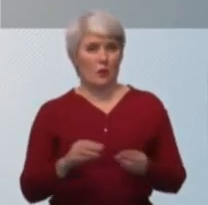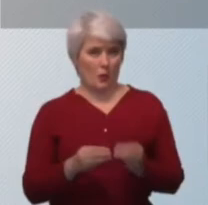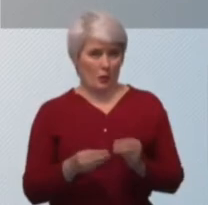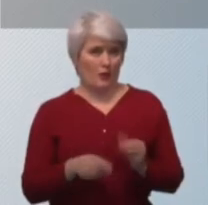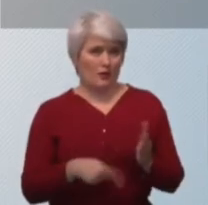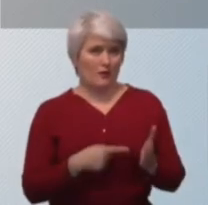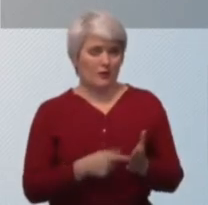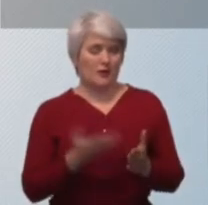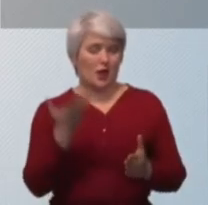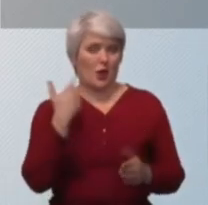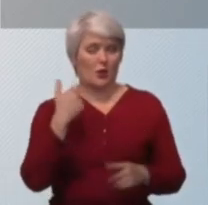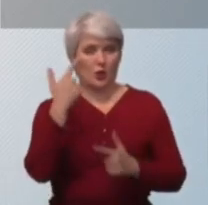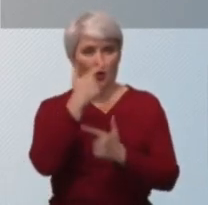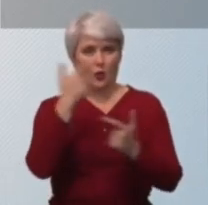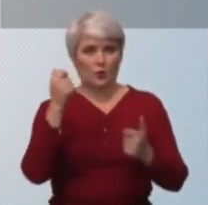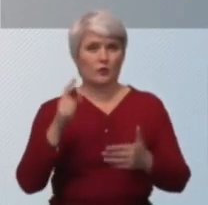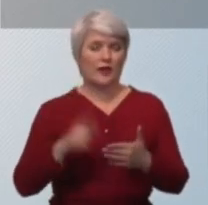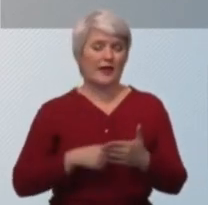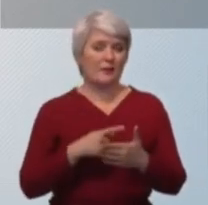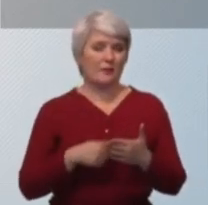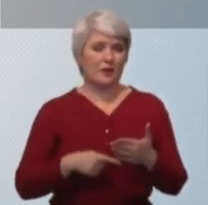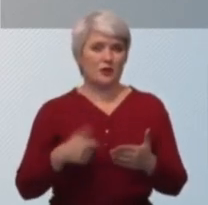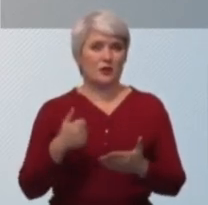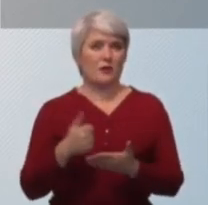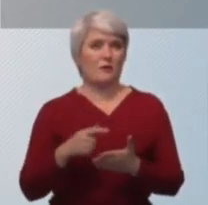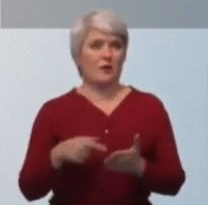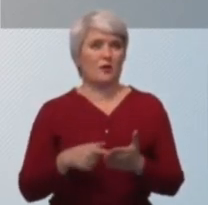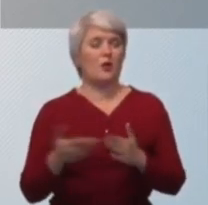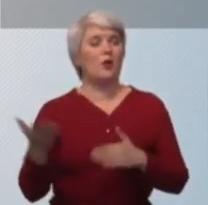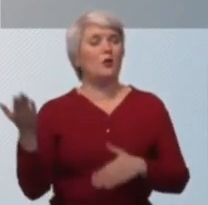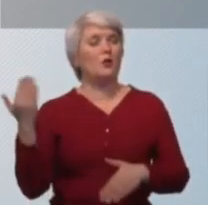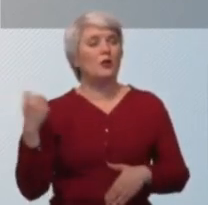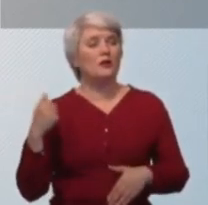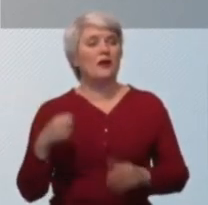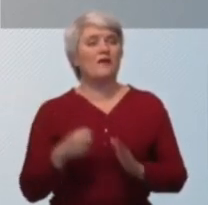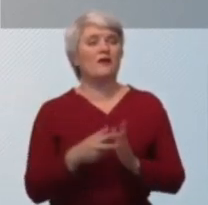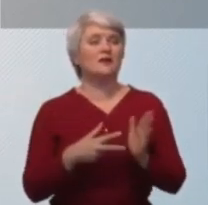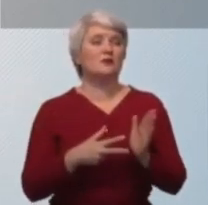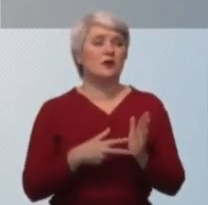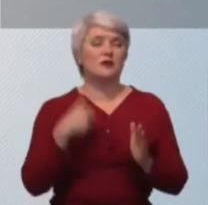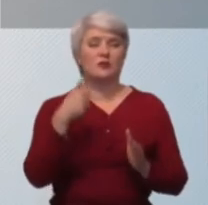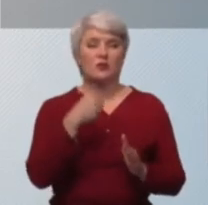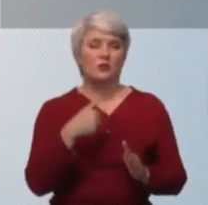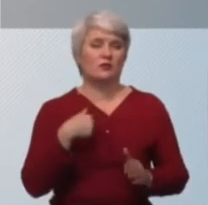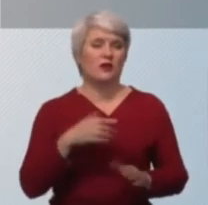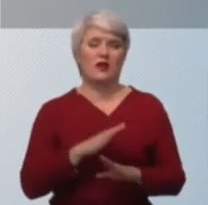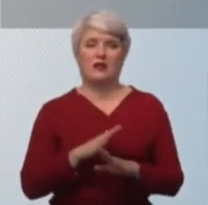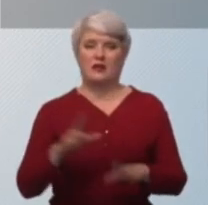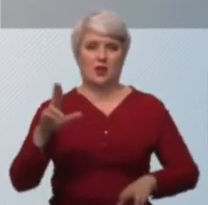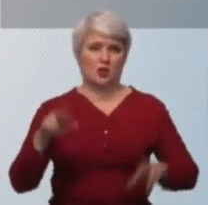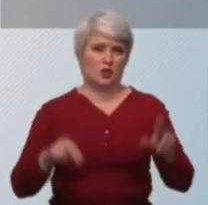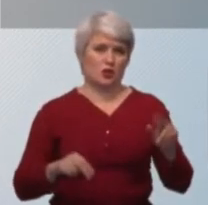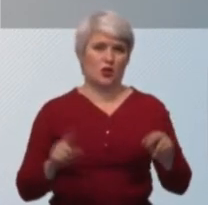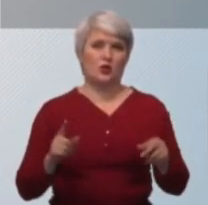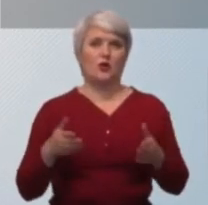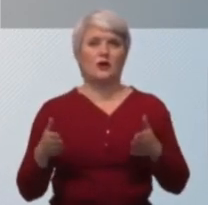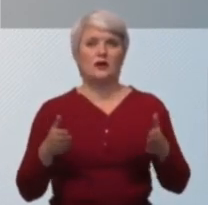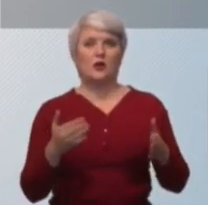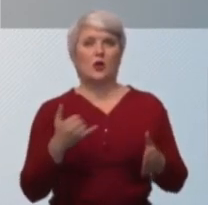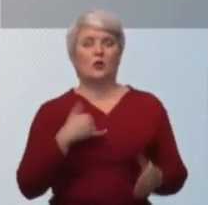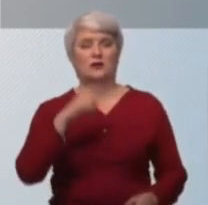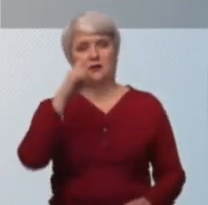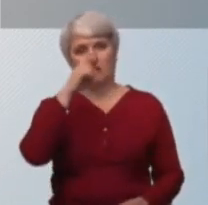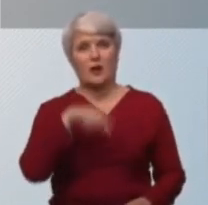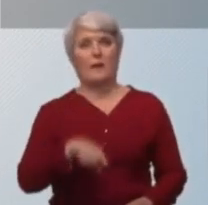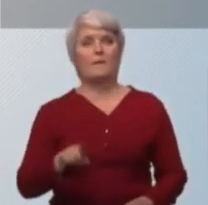оголошували імпічмент мера? А ніякої проблеми з тим, що произошло тоді, в 18-му году, нет. Я не вважаю, що дороги у нас плохі,